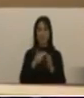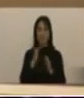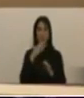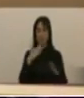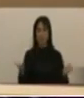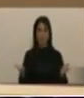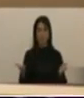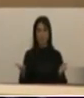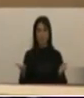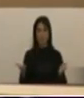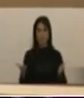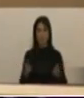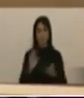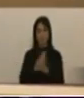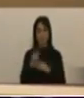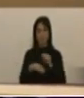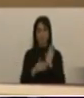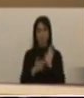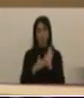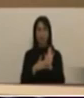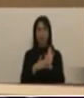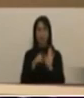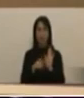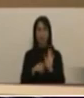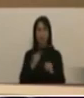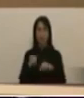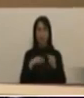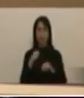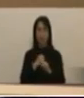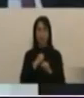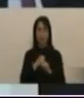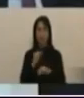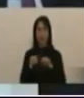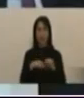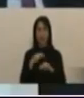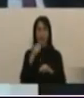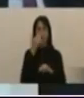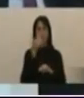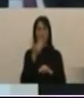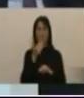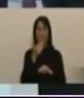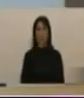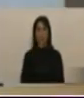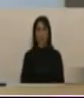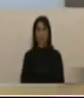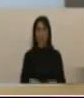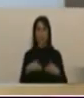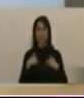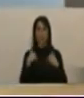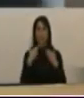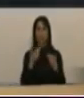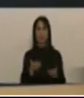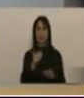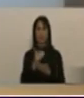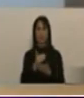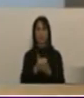რომ გაუარეს და ქალთა კვოტების შესახებ ჩვენ ყოველთვის უჭერდით ქალების ჩართულობის გაძლიერებას საზოგადოებრივ